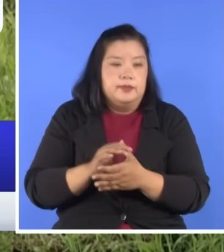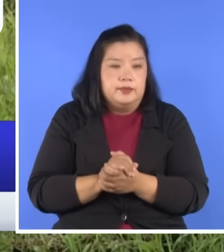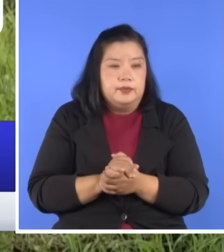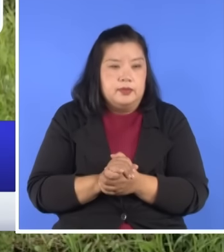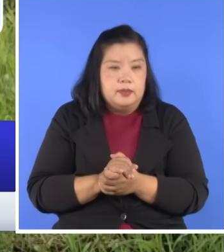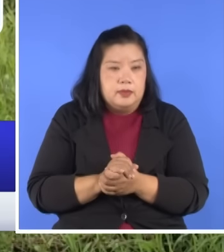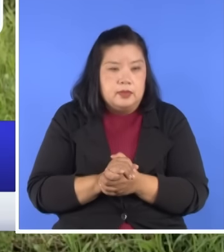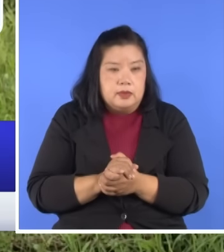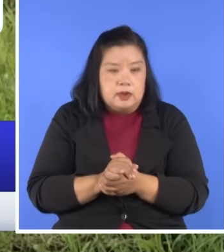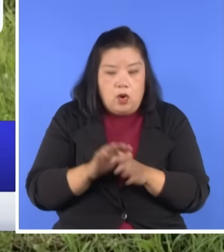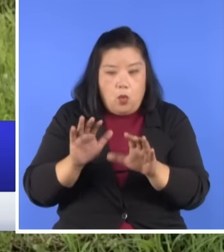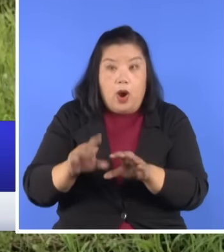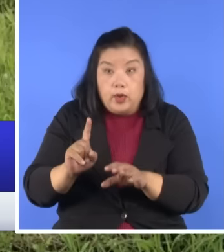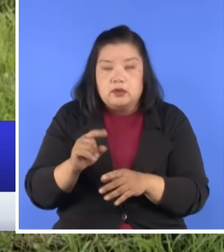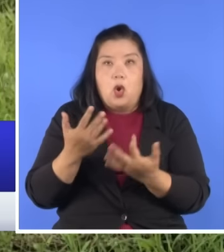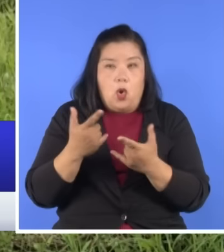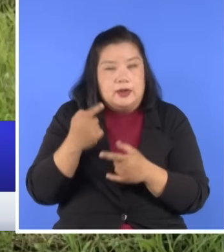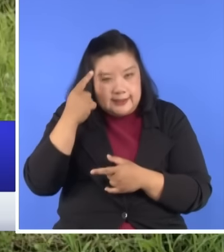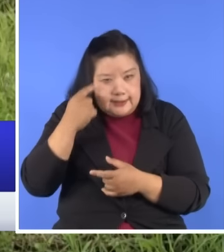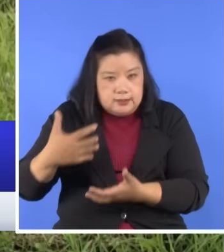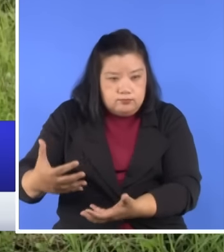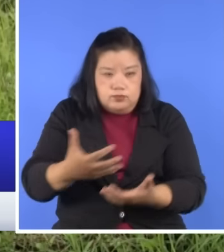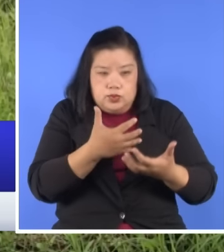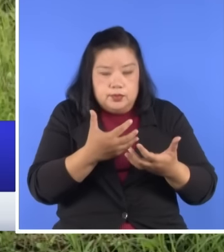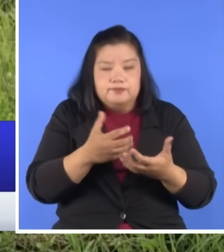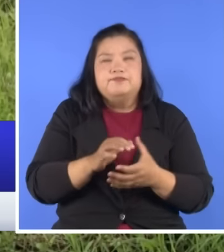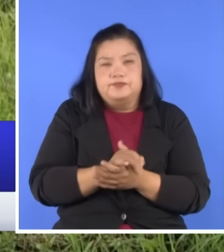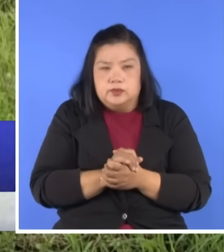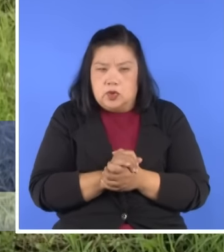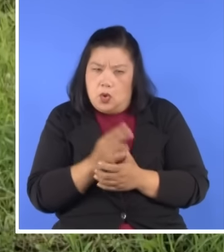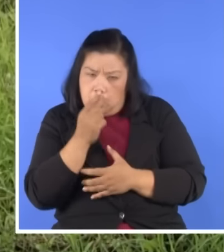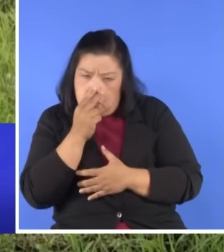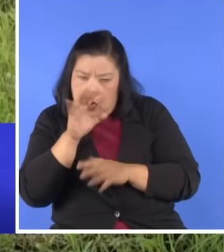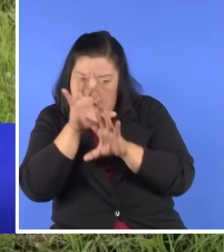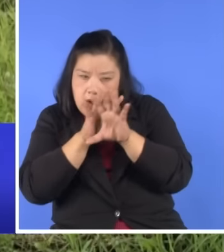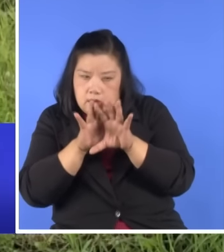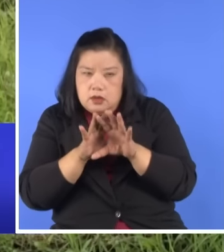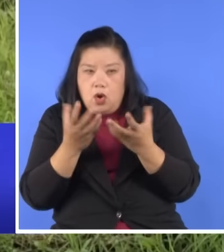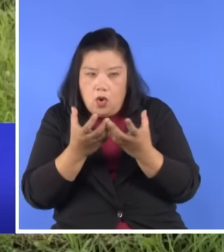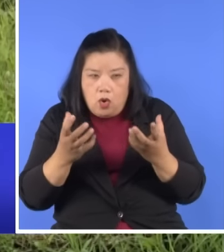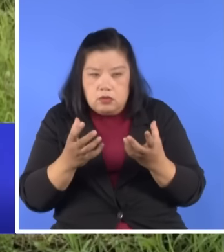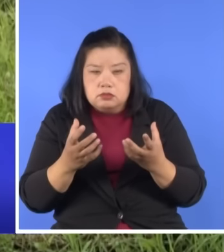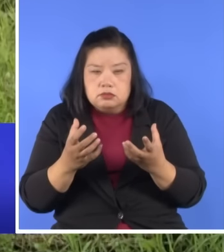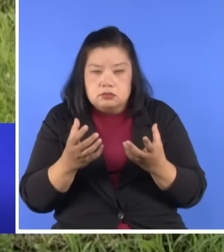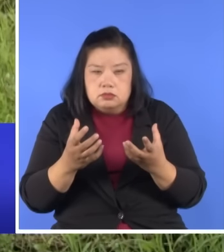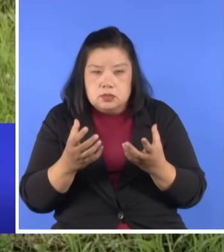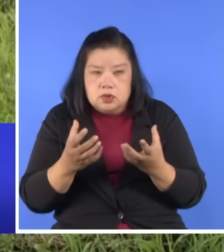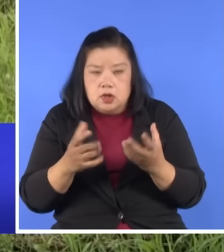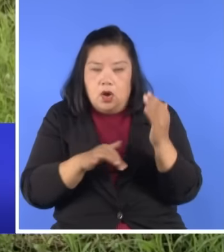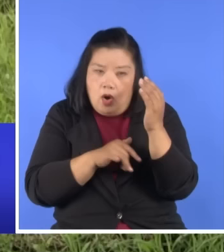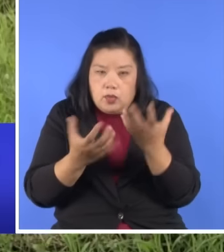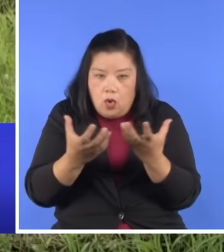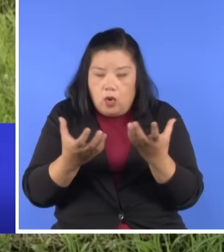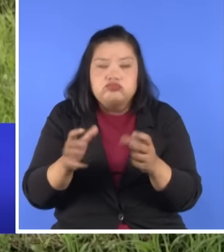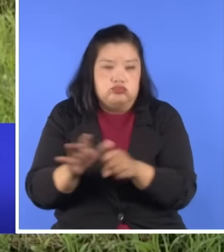เพื่อรอการขนย้ายน่าจะเท่าที่มองว่าทรัพย์สินที่หายไปมันก็อยู่เกือบจะครบทั้งหมดแต่